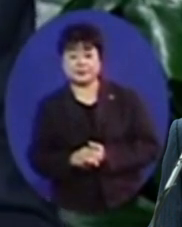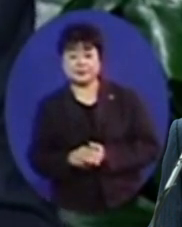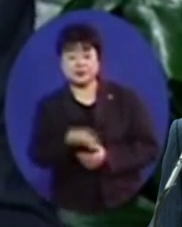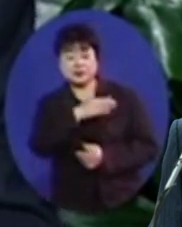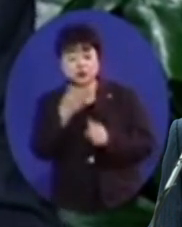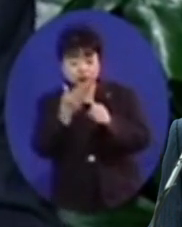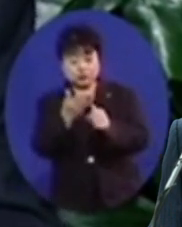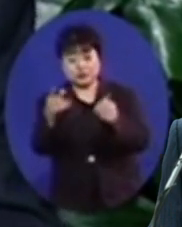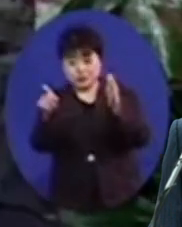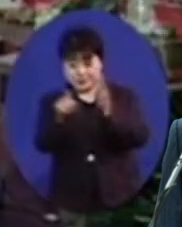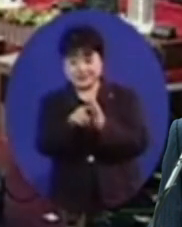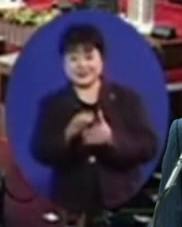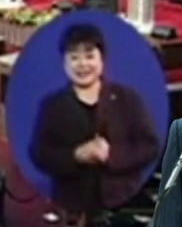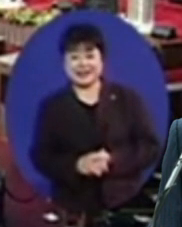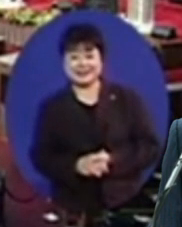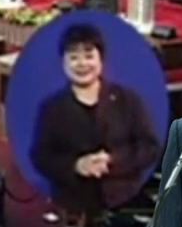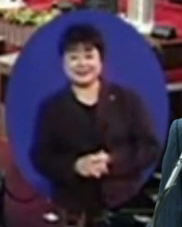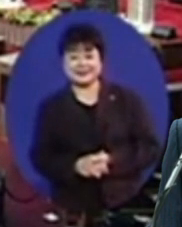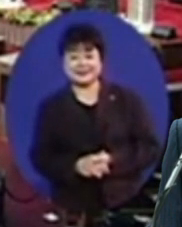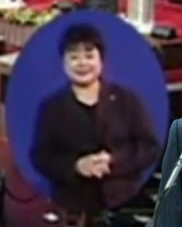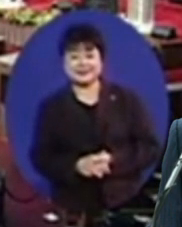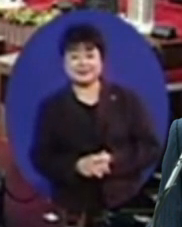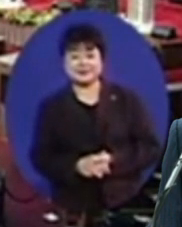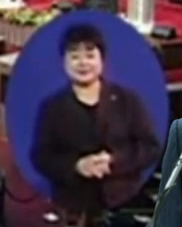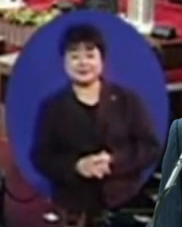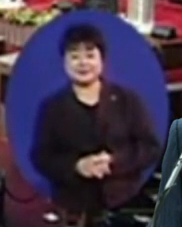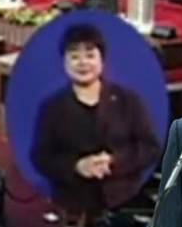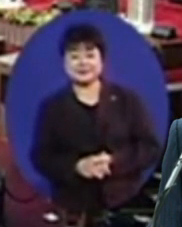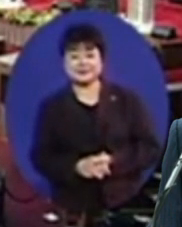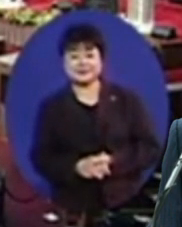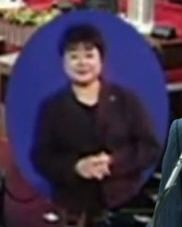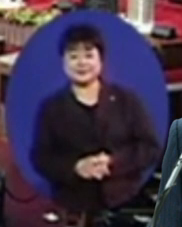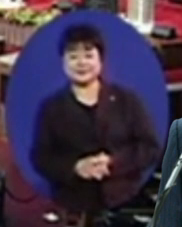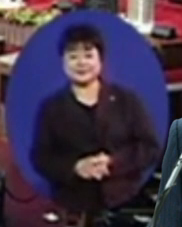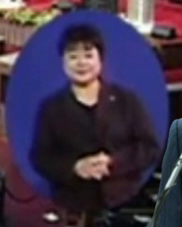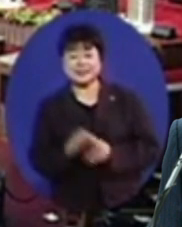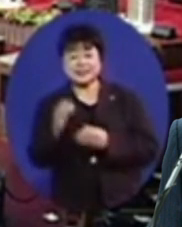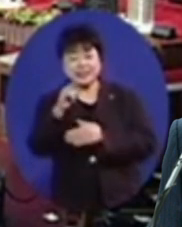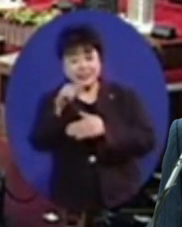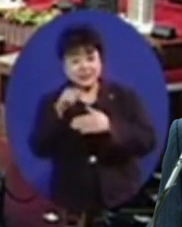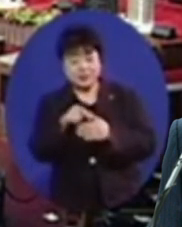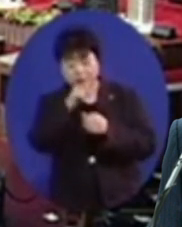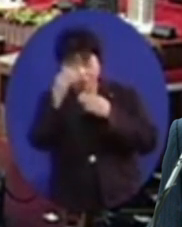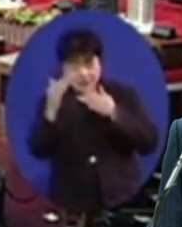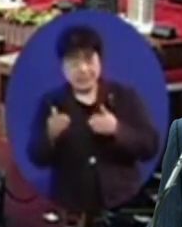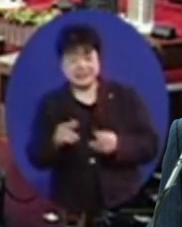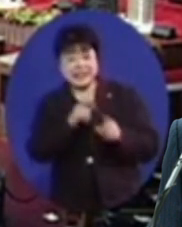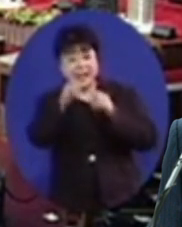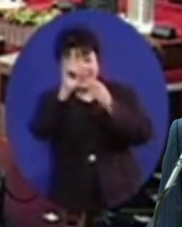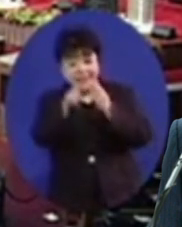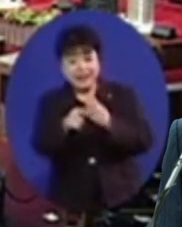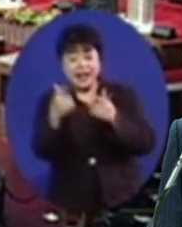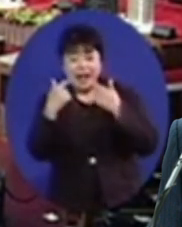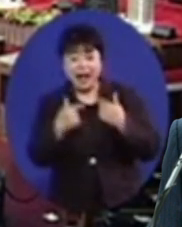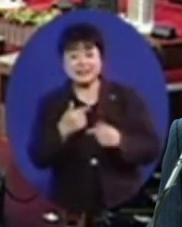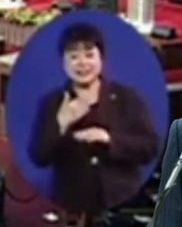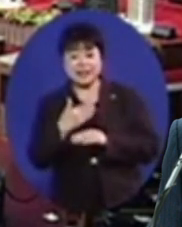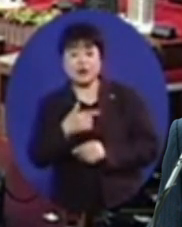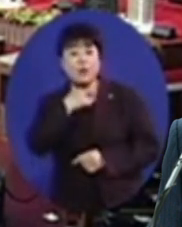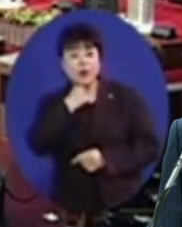만들어주는 것입니다. 우리가 이 세상에 평생을 사는 동안 언제나 바라는